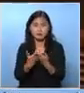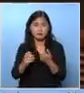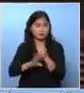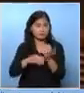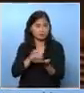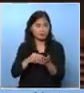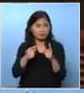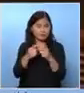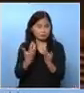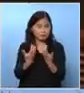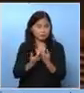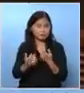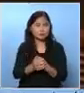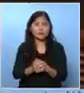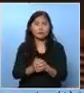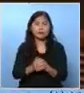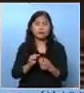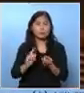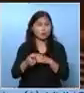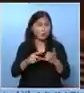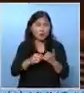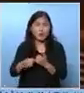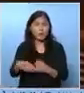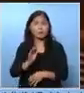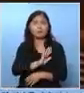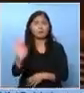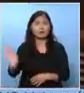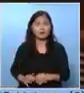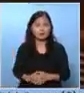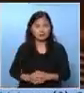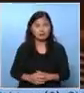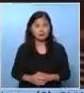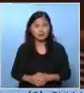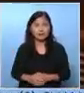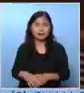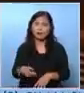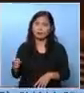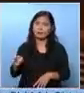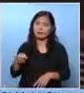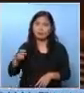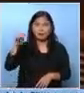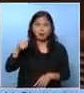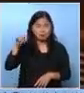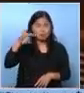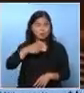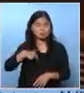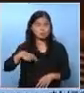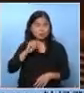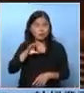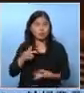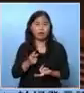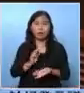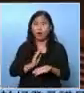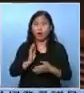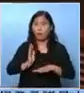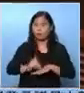數唔代表係拉布。剛才我見葛佩凡議員講得咁精彩，得一